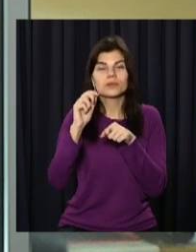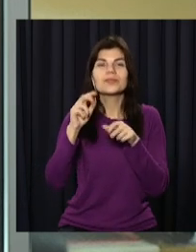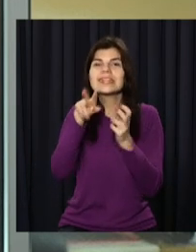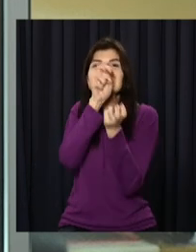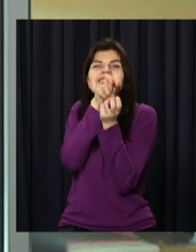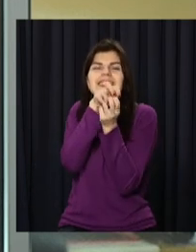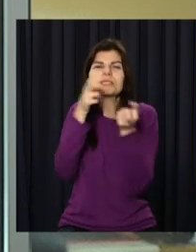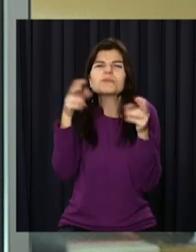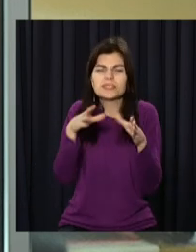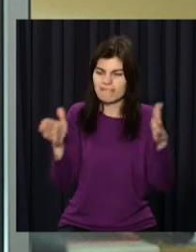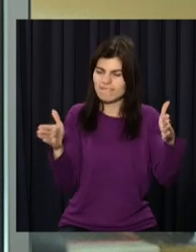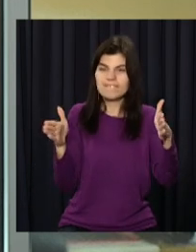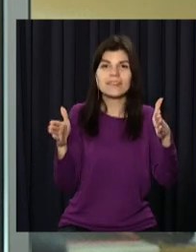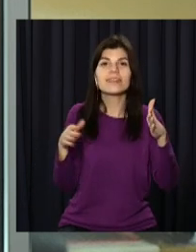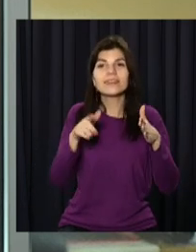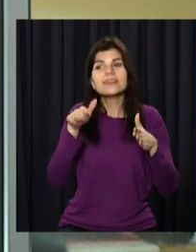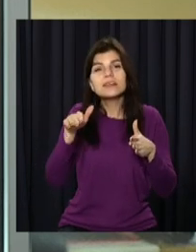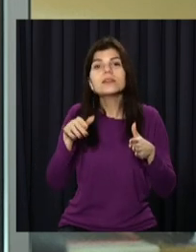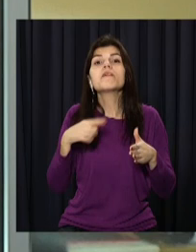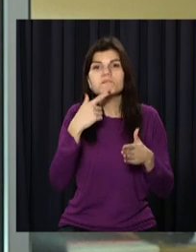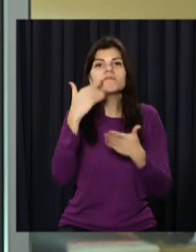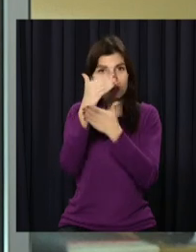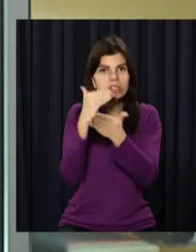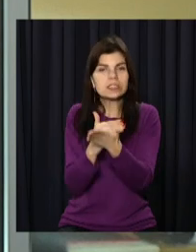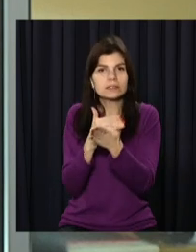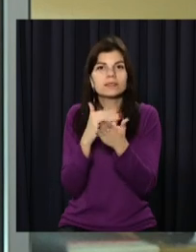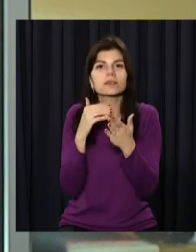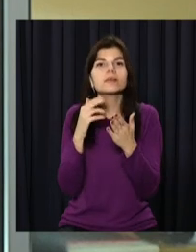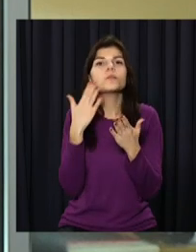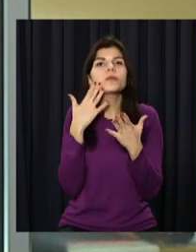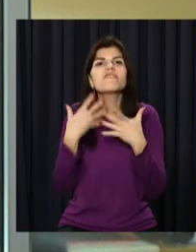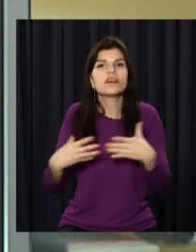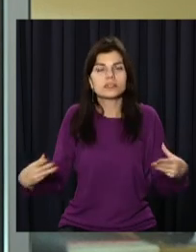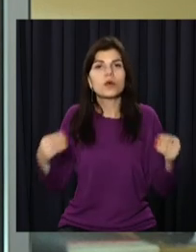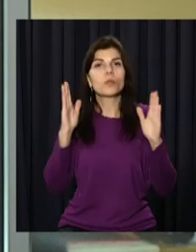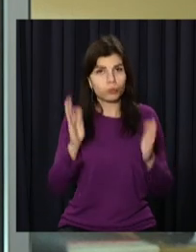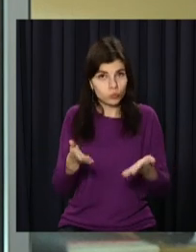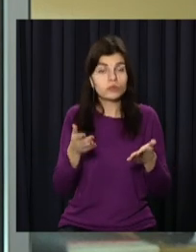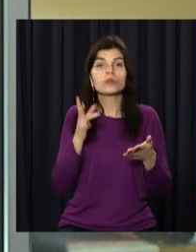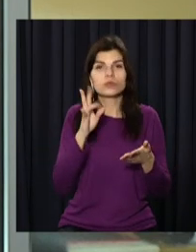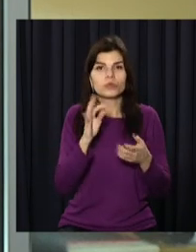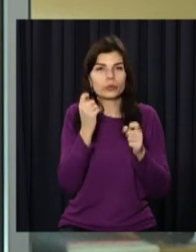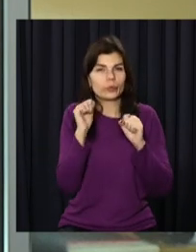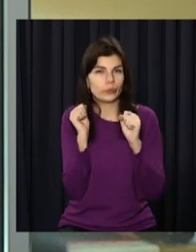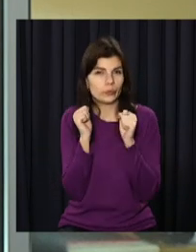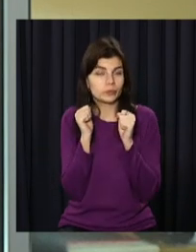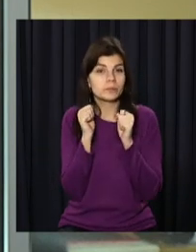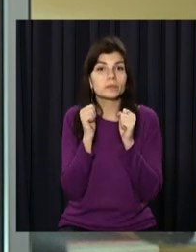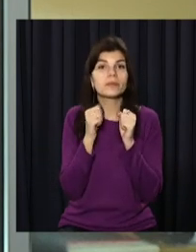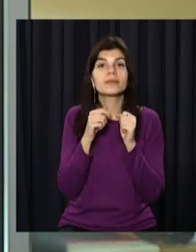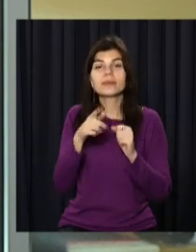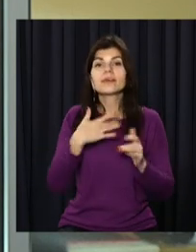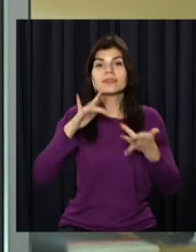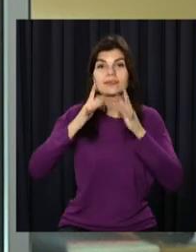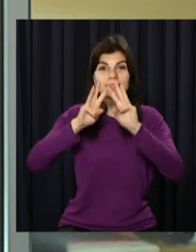гризуна – весна 2022 прийде за розкладом, але погода буде нестабільною і прохолодною. Більш детальний прогноз читайте